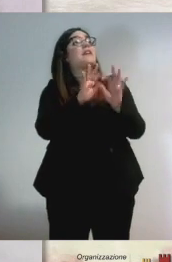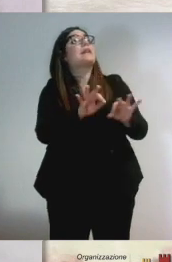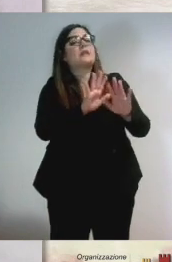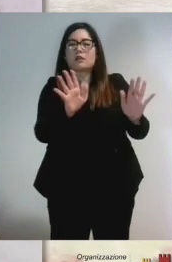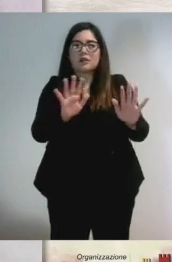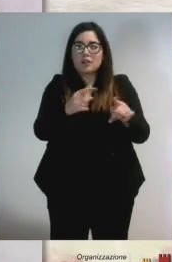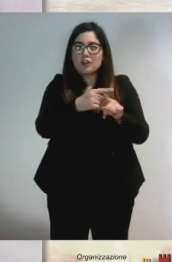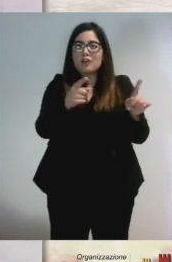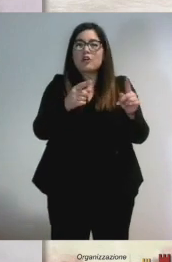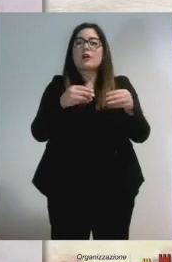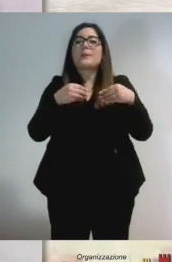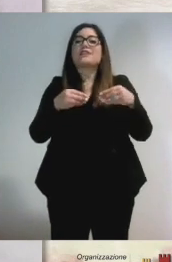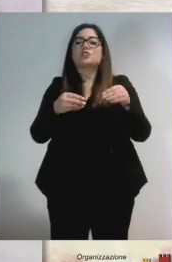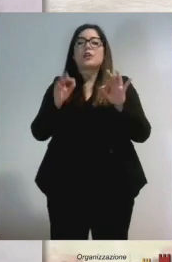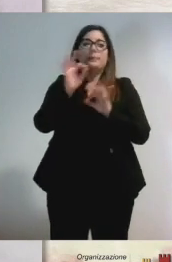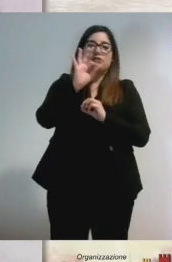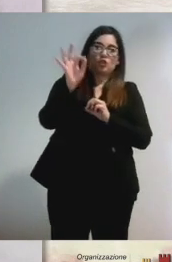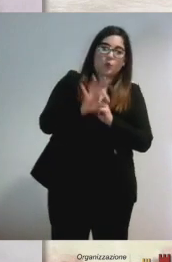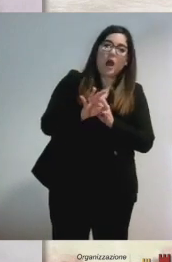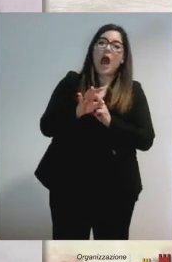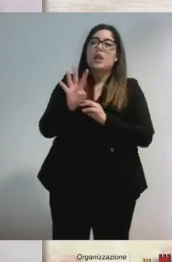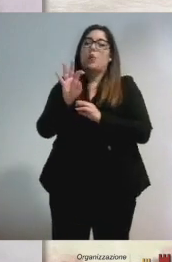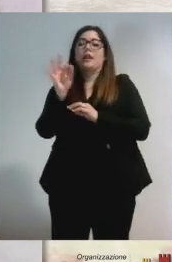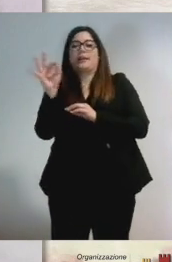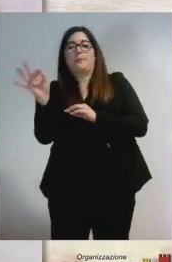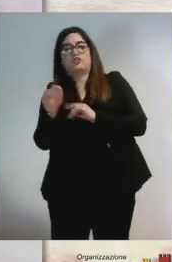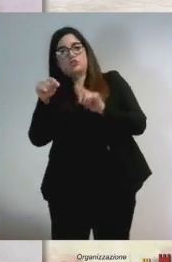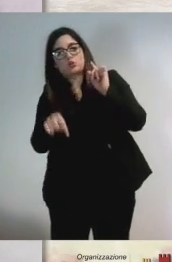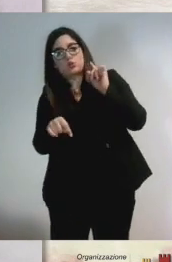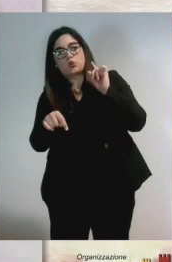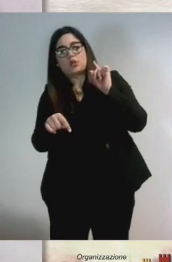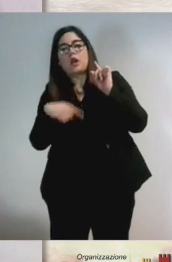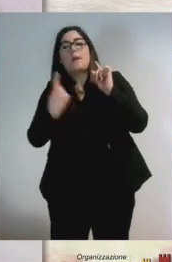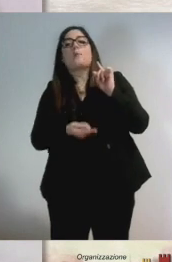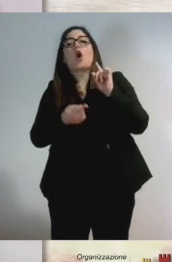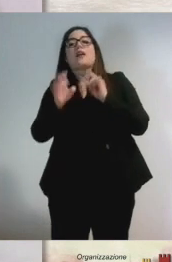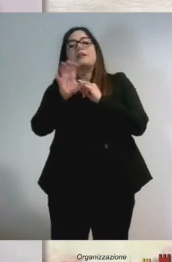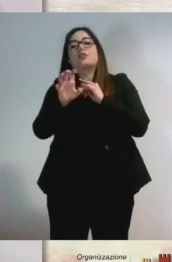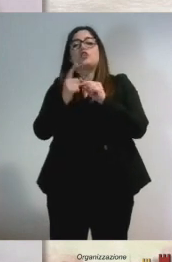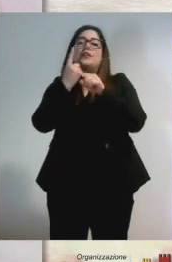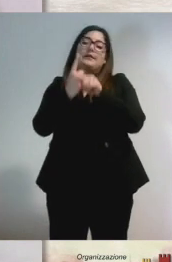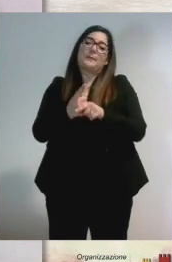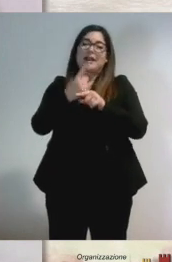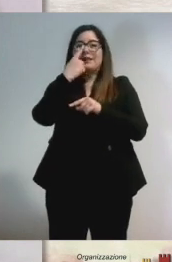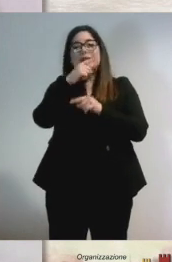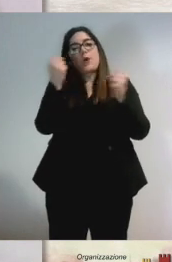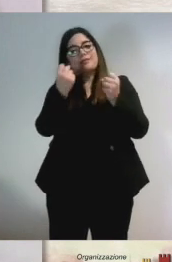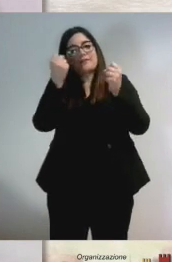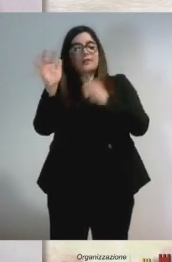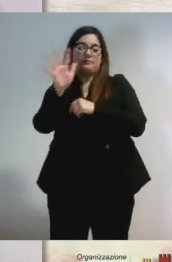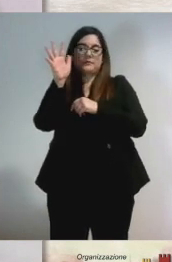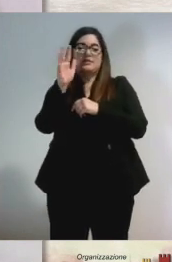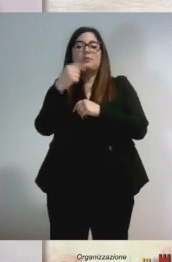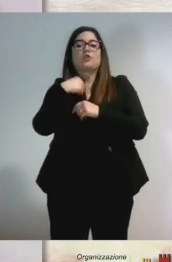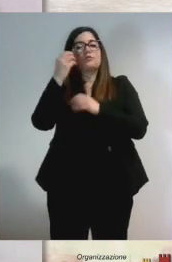a stabilire le percentuali il 40% al sud poi per le regioni a seconda della tipologia di attività per se penso agli